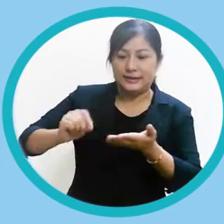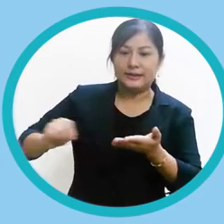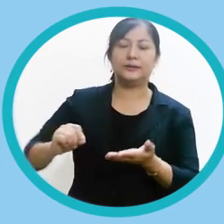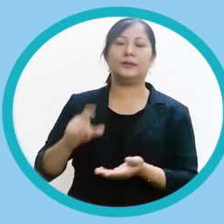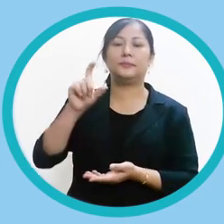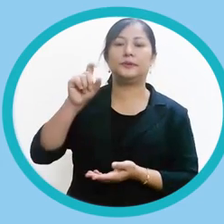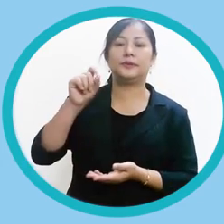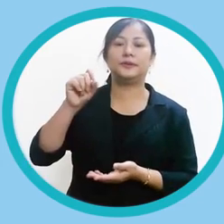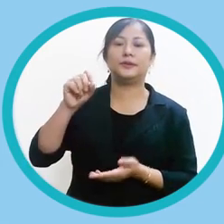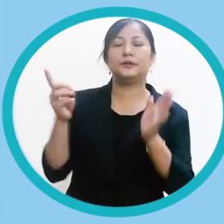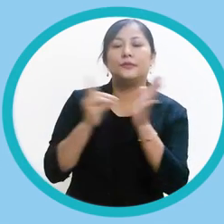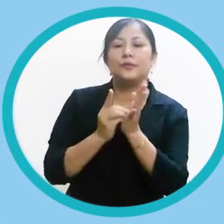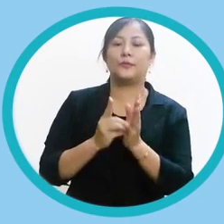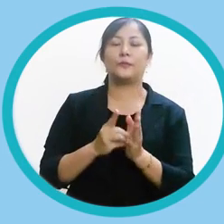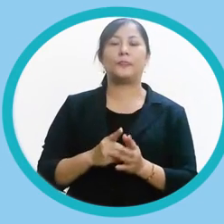Nẵng.